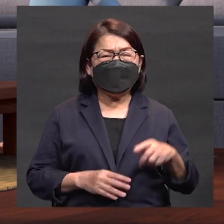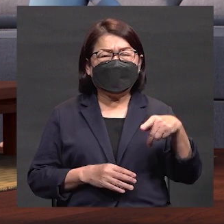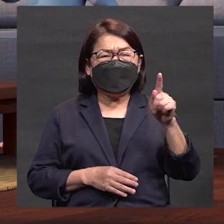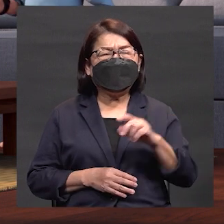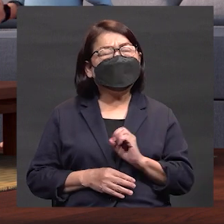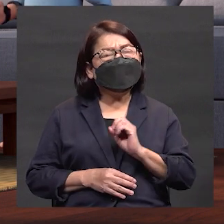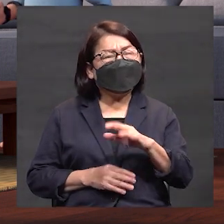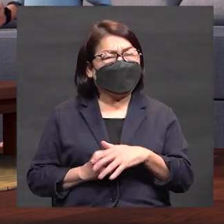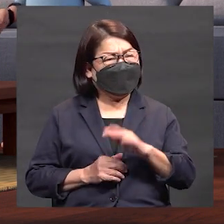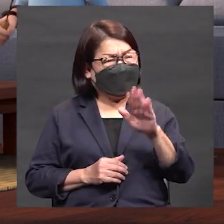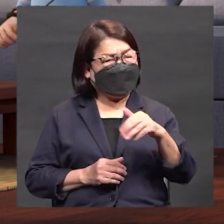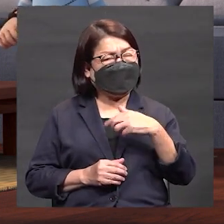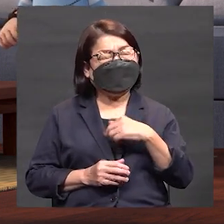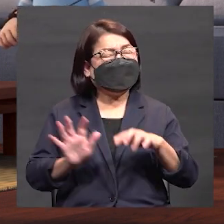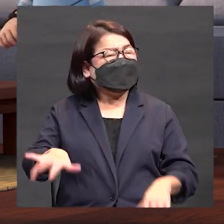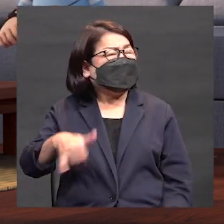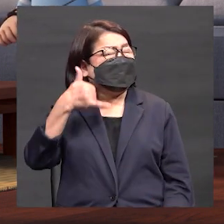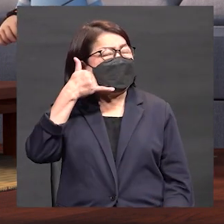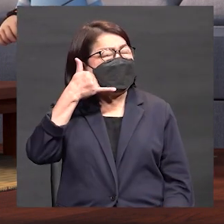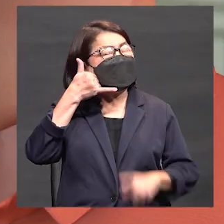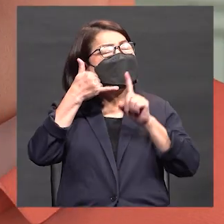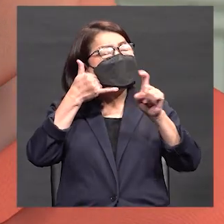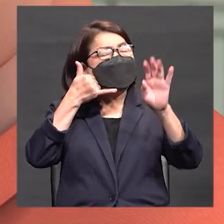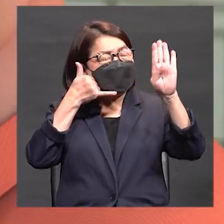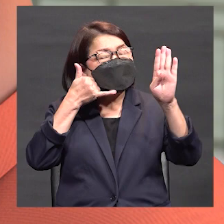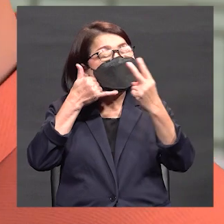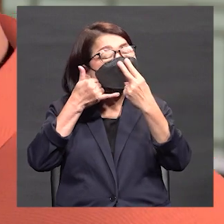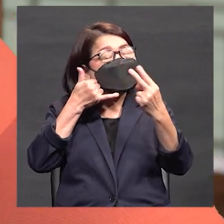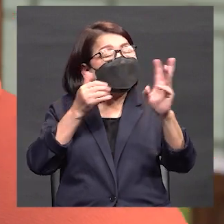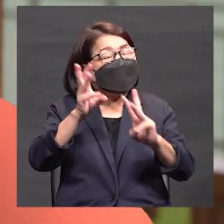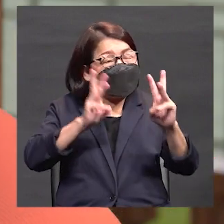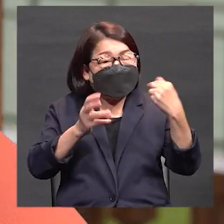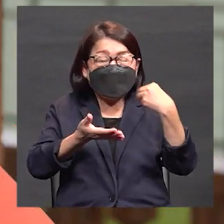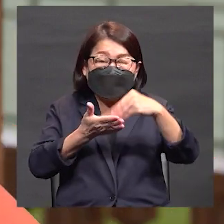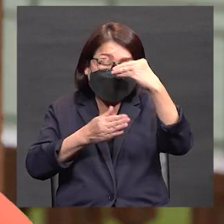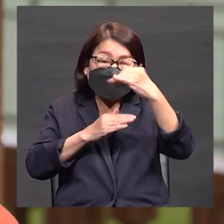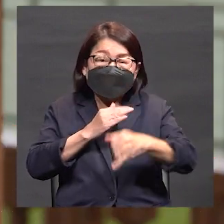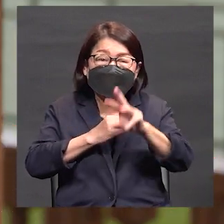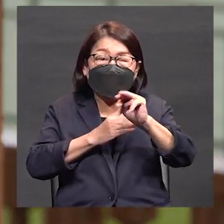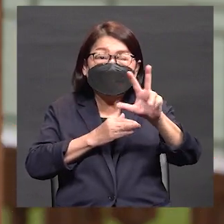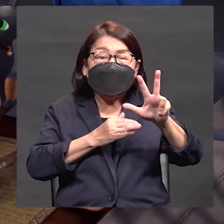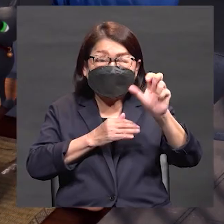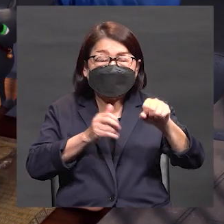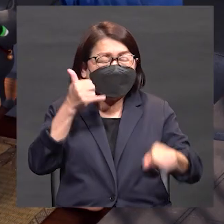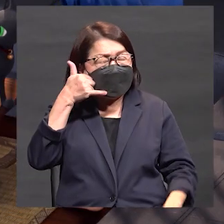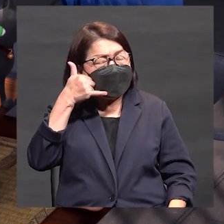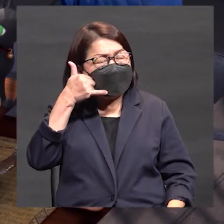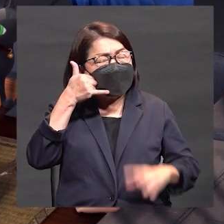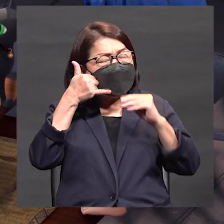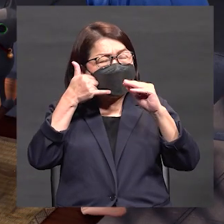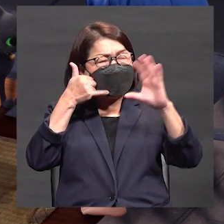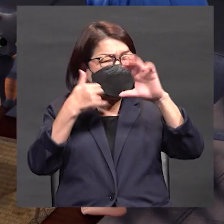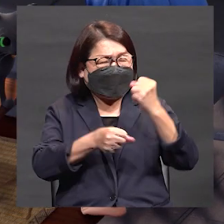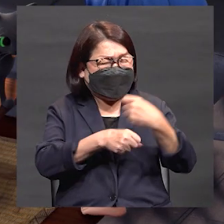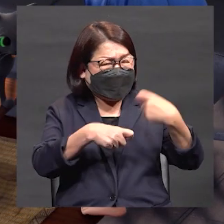พี่จะถามดูให้นะว่าที่บริษัทอ่ะมีตำแหน่งว่างหรือเปล่าแต่น้องเขาจบวุฒิม.3อาจจะหางานยากนิดนึงนะครับสวัสดี